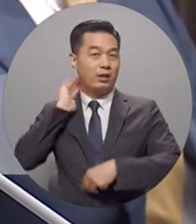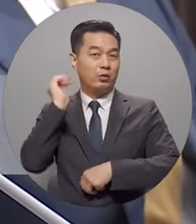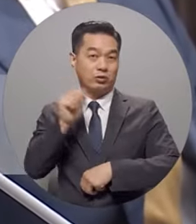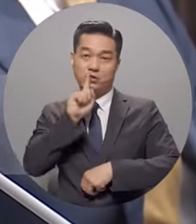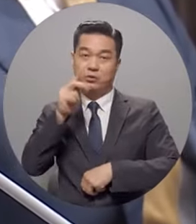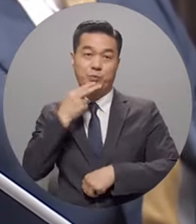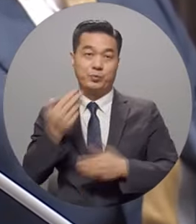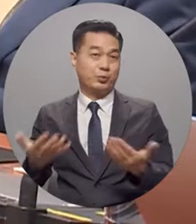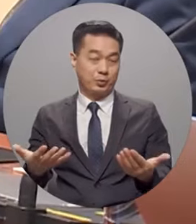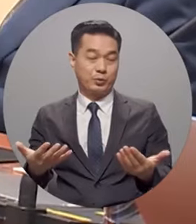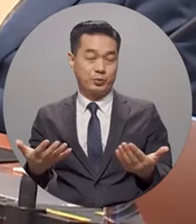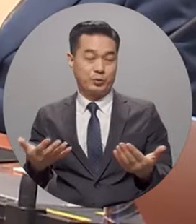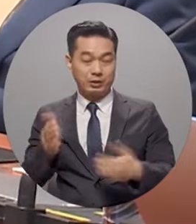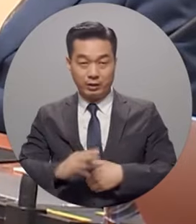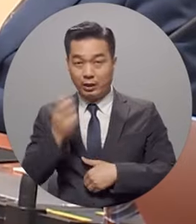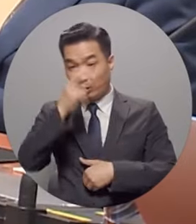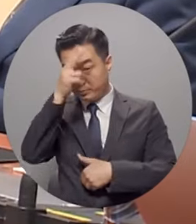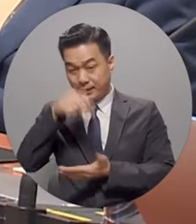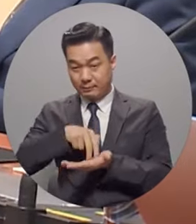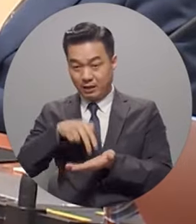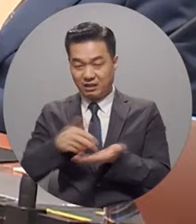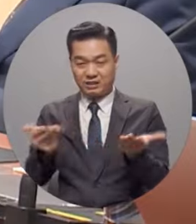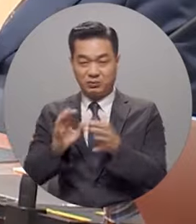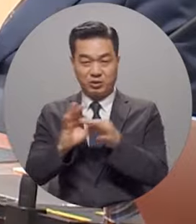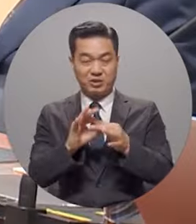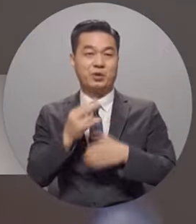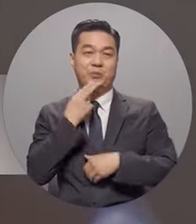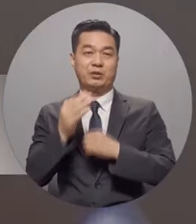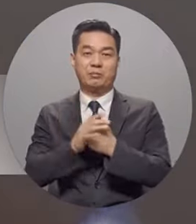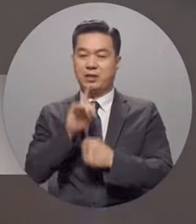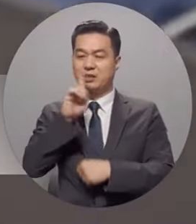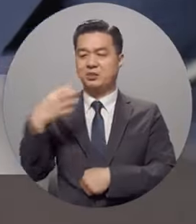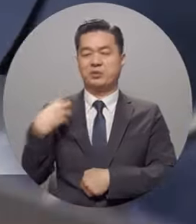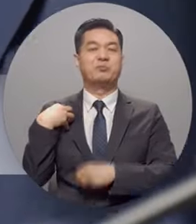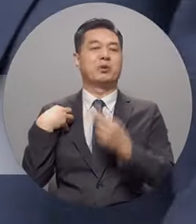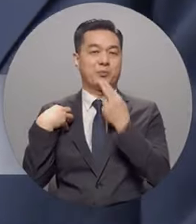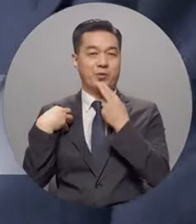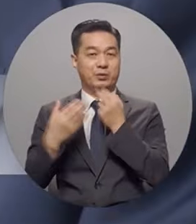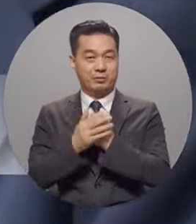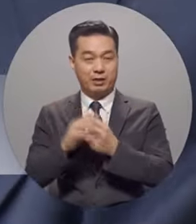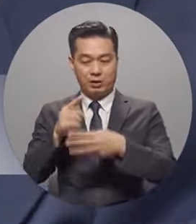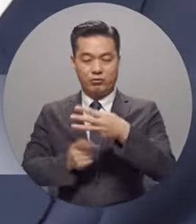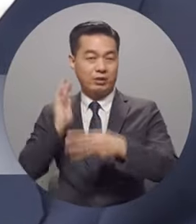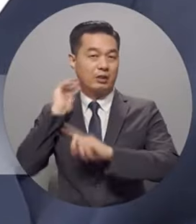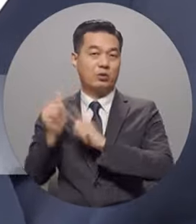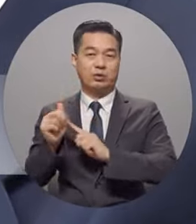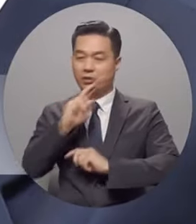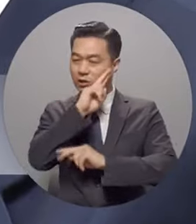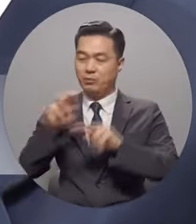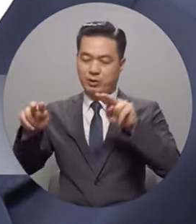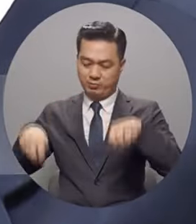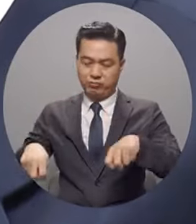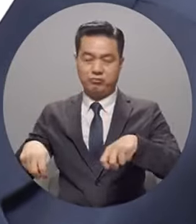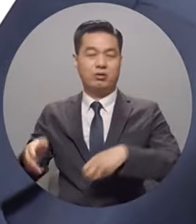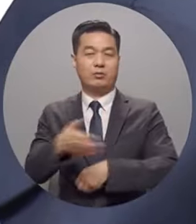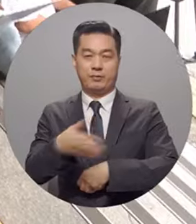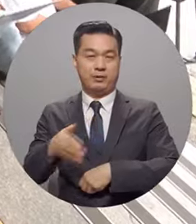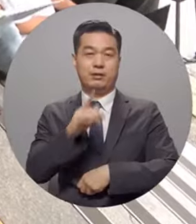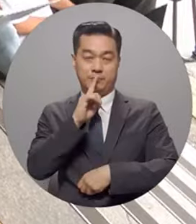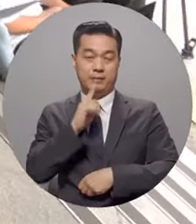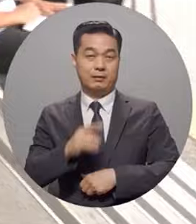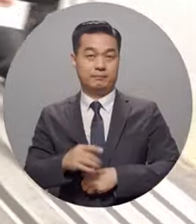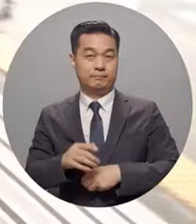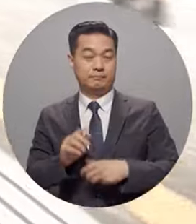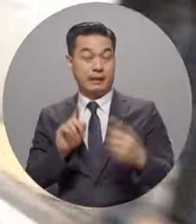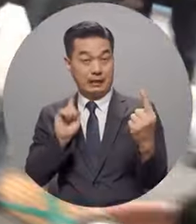않았습니다. 검찰은 직무 관련성이 없어 신고 의무도 없다며 윤 대통령도 무혐의 처분했습니다. 상대방인